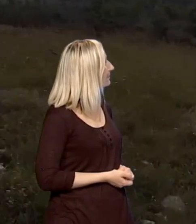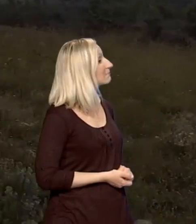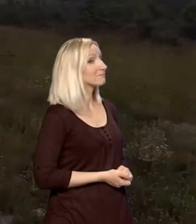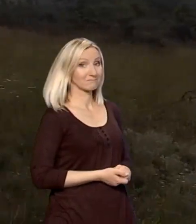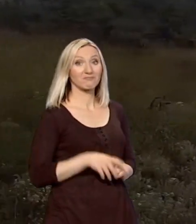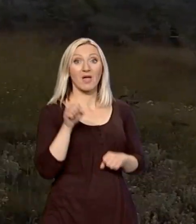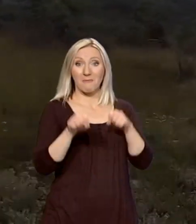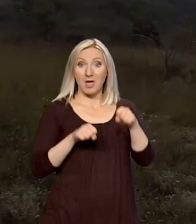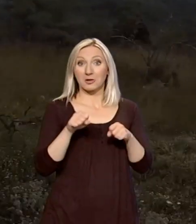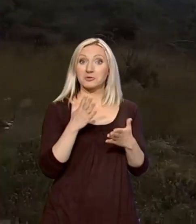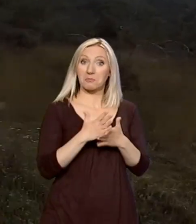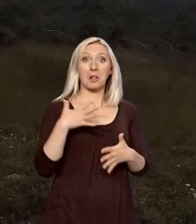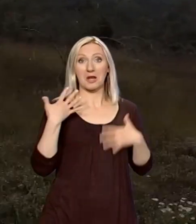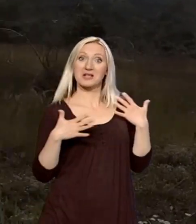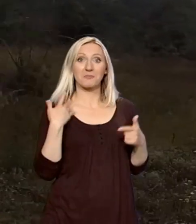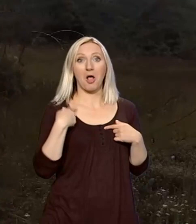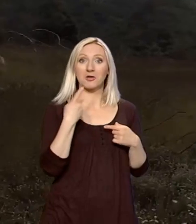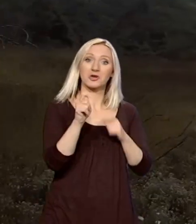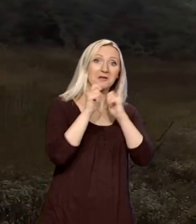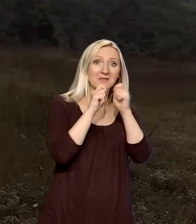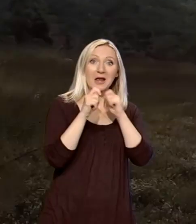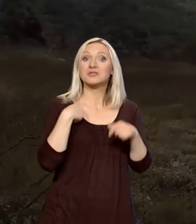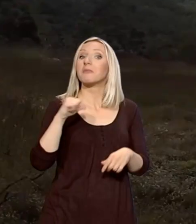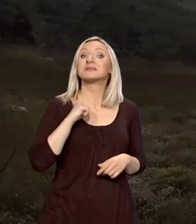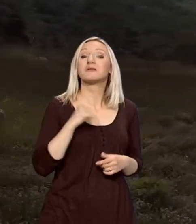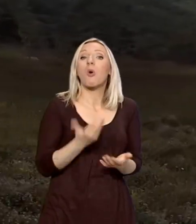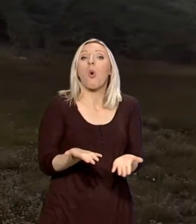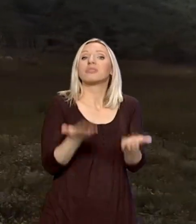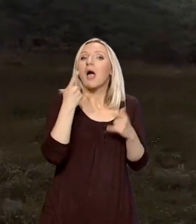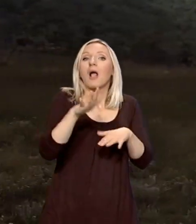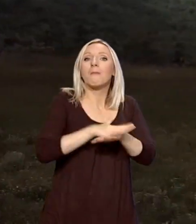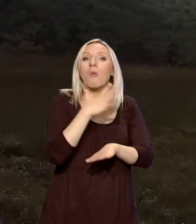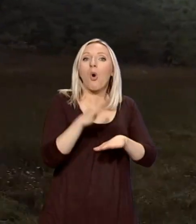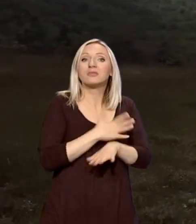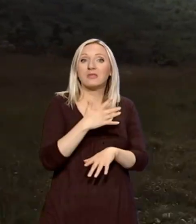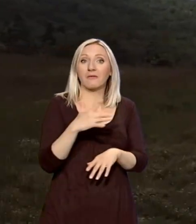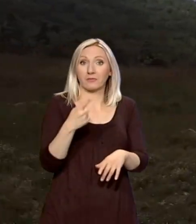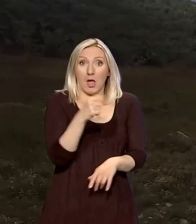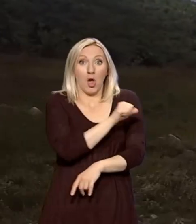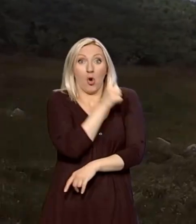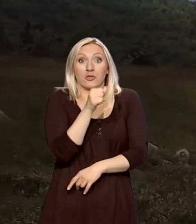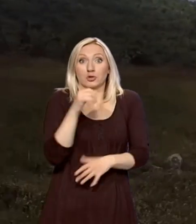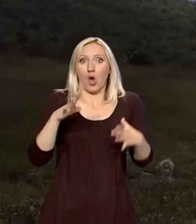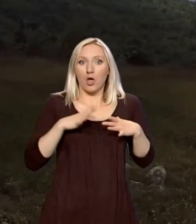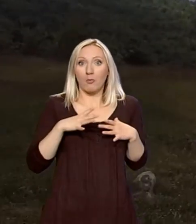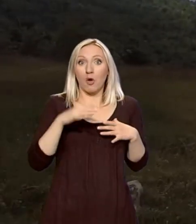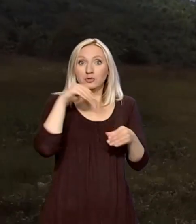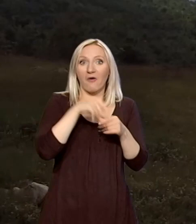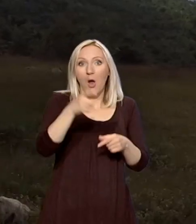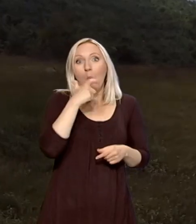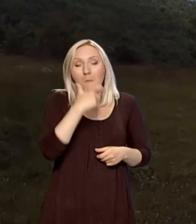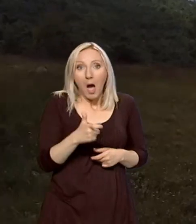I maratonci su bili raspoloženi za priču. Zanimalo me je odakle im motiv da godišnji odmor provedu umarajući se na ovakvim